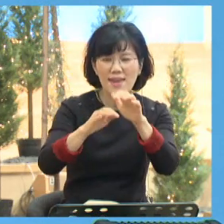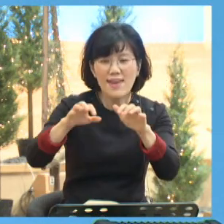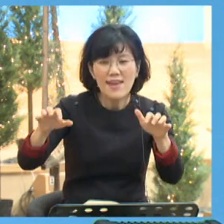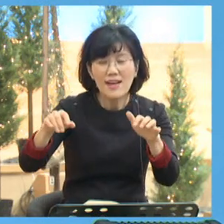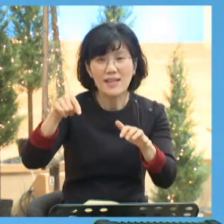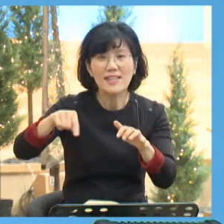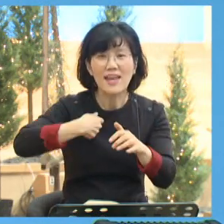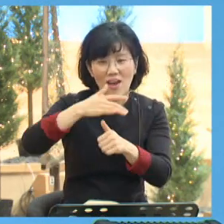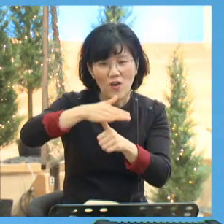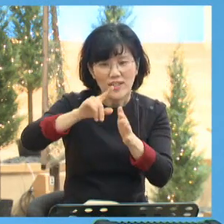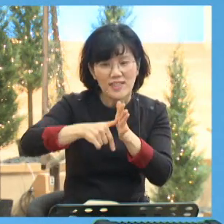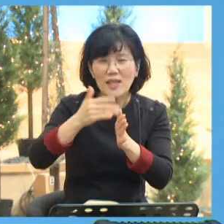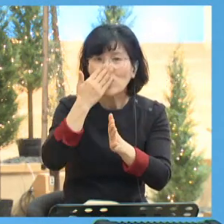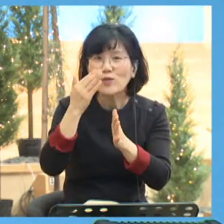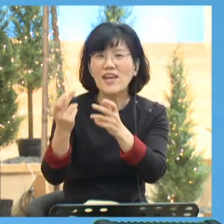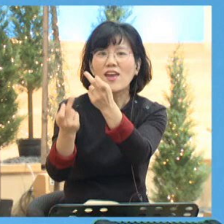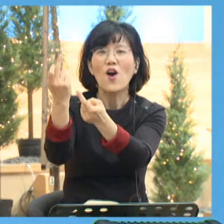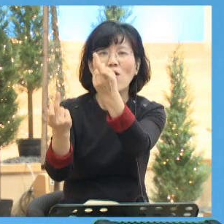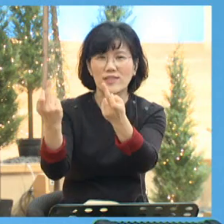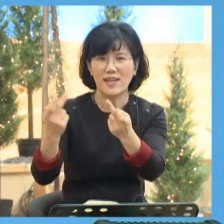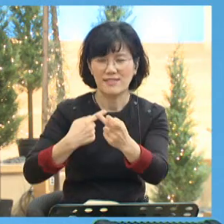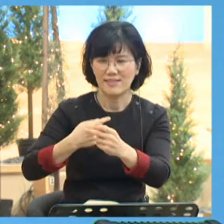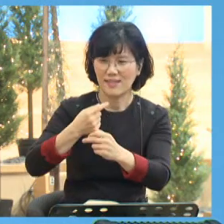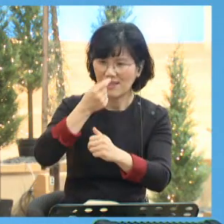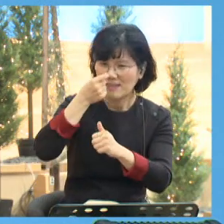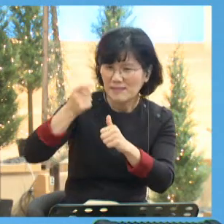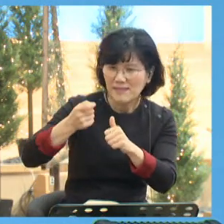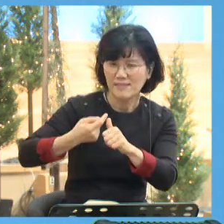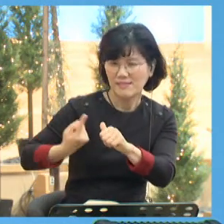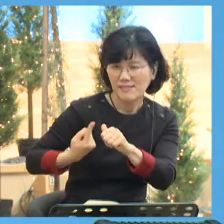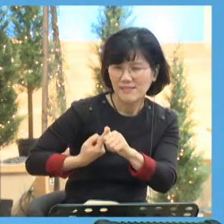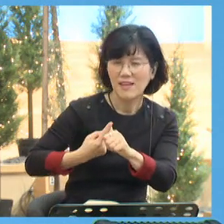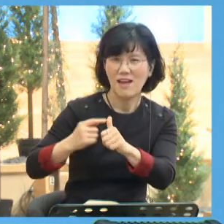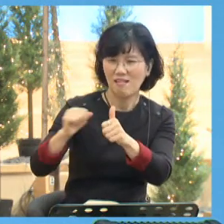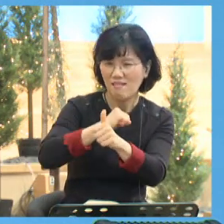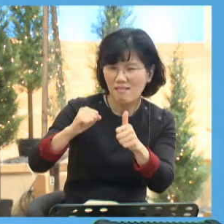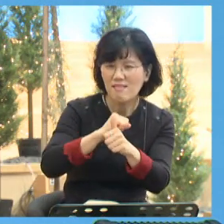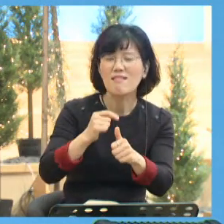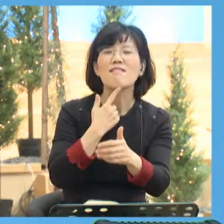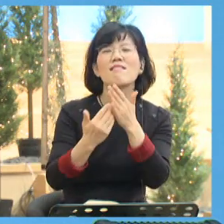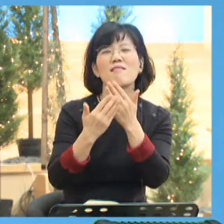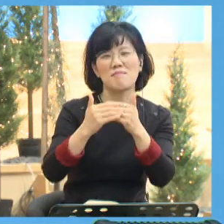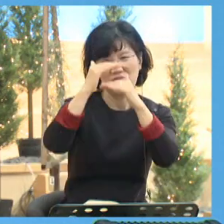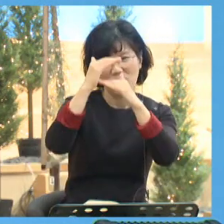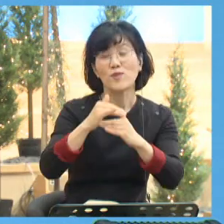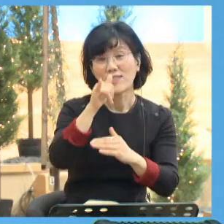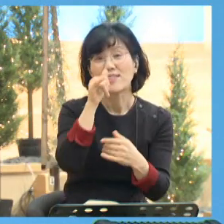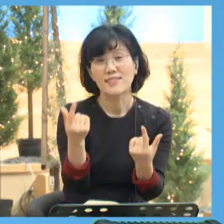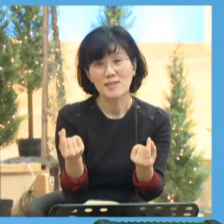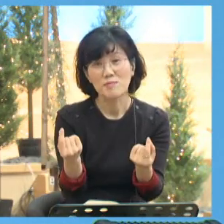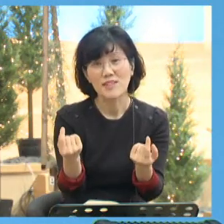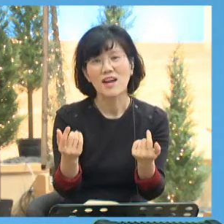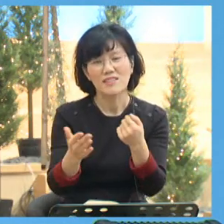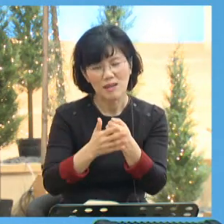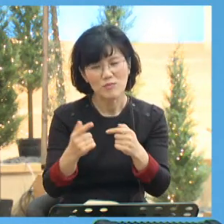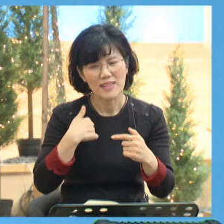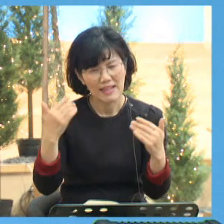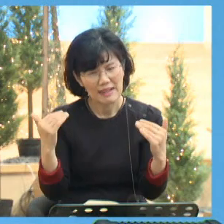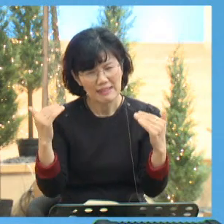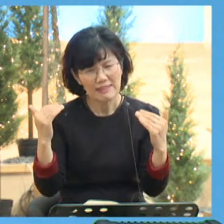놀림을 많이 다 얻어 마끼다 그랬던것 같아요 그런 얘기가 있습니다 그러면서 자라면서